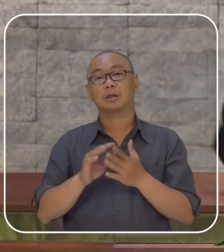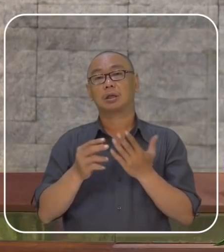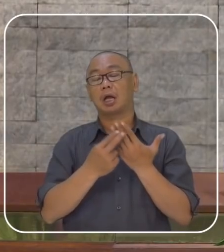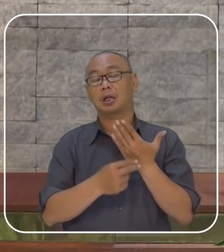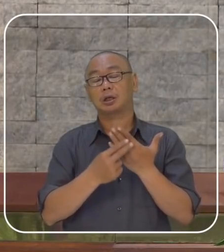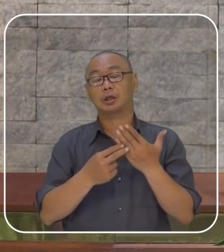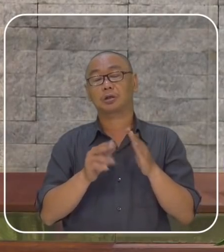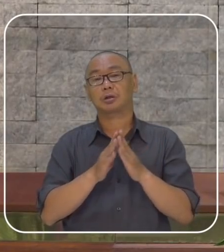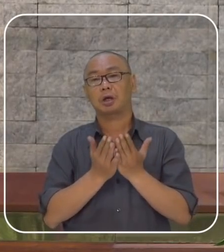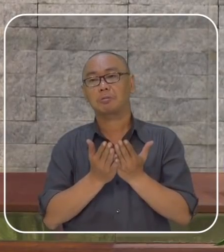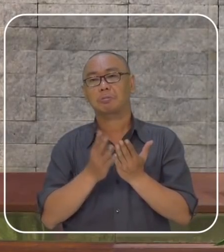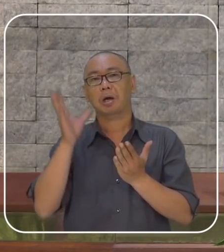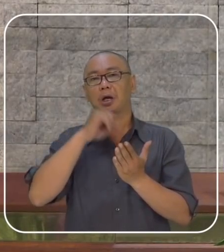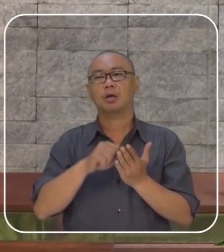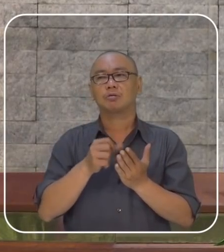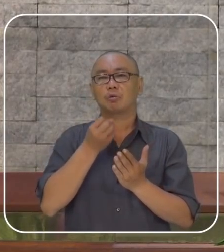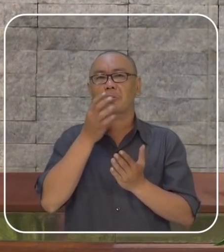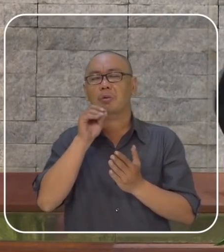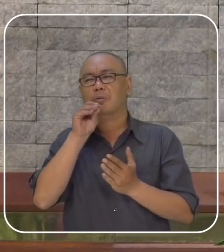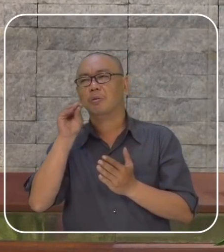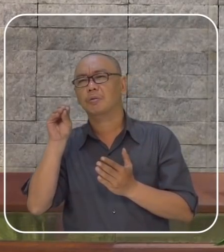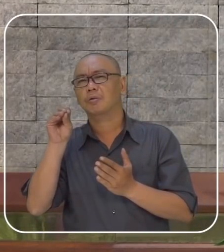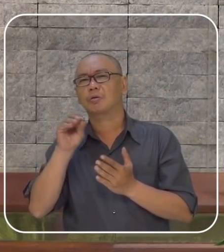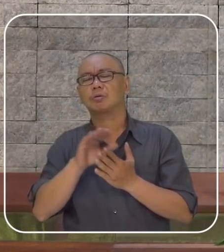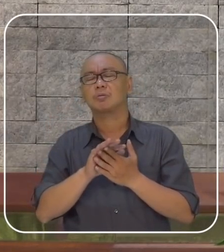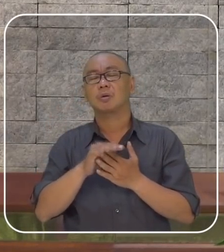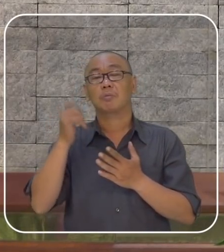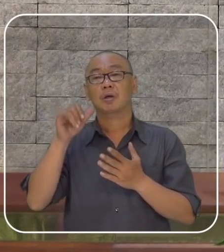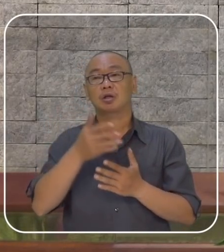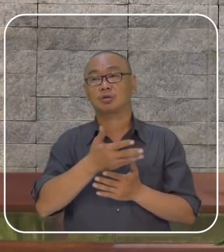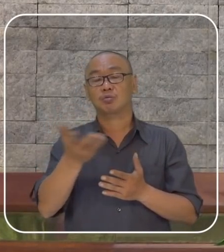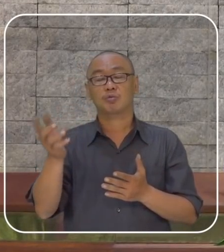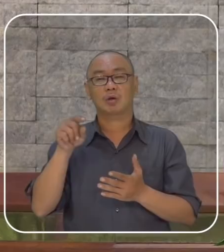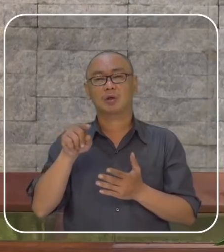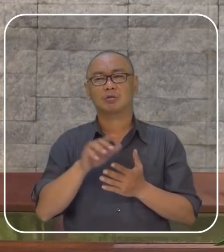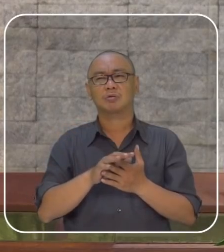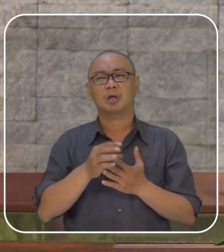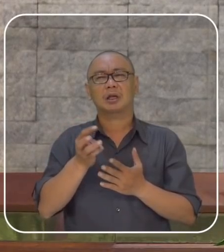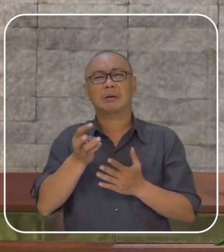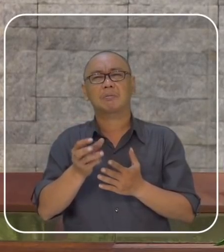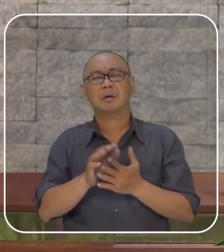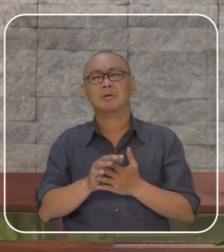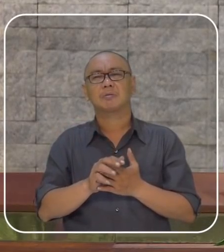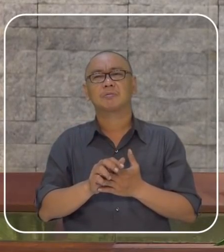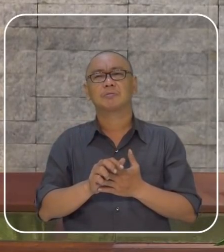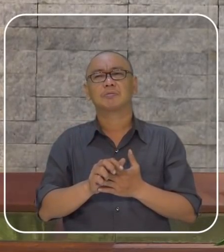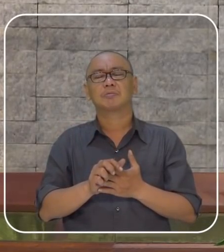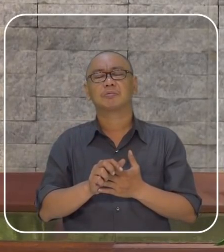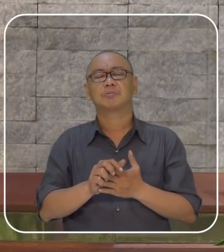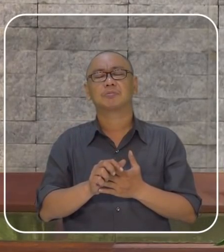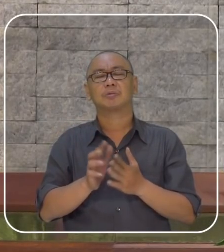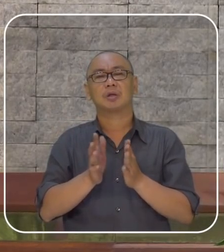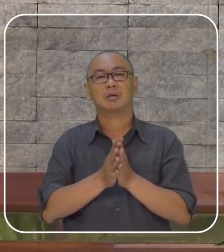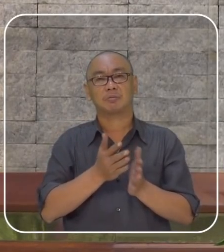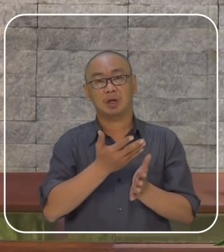suci begitu kan. Lalu dengan mudahnya mempermainkan semuanya itu sehingga mereka bisa berkuasa dan